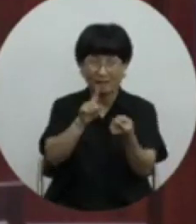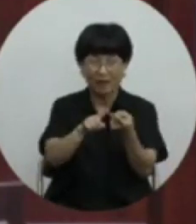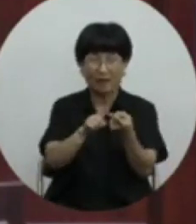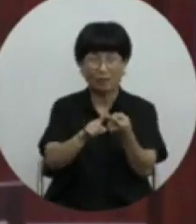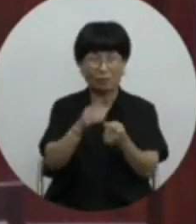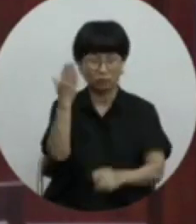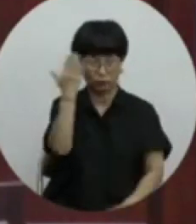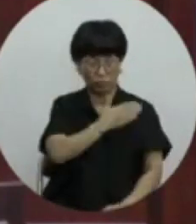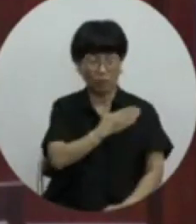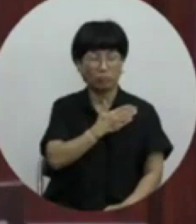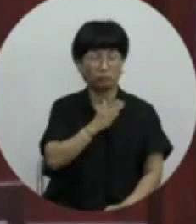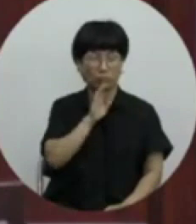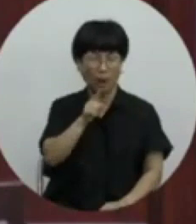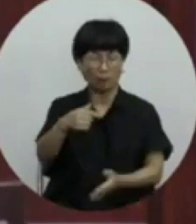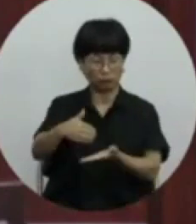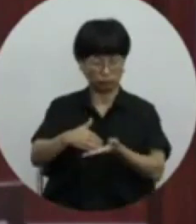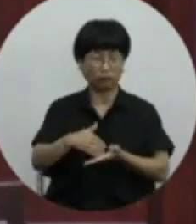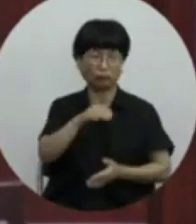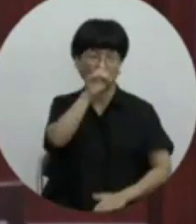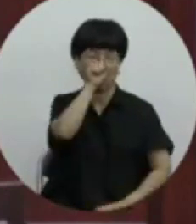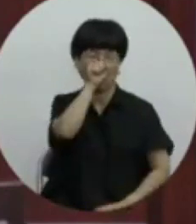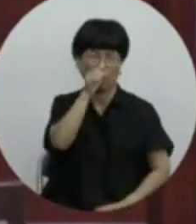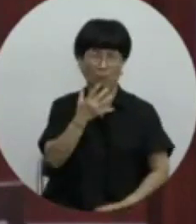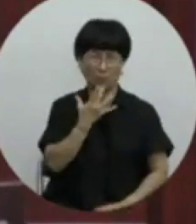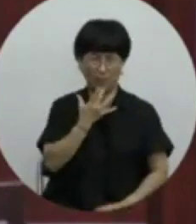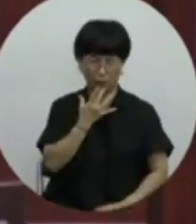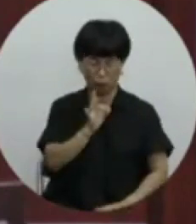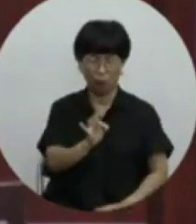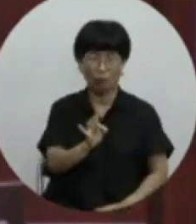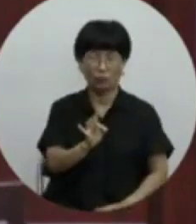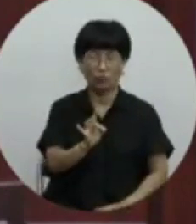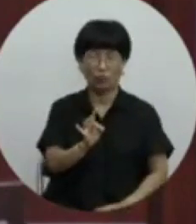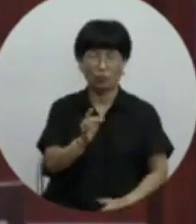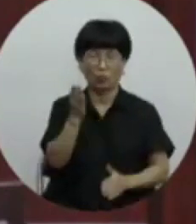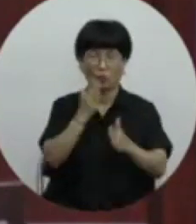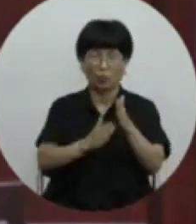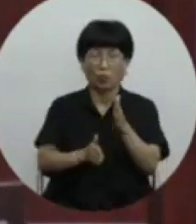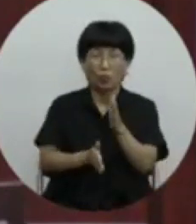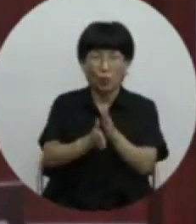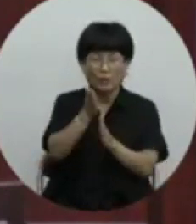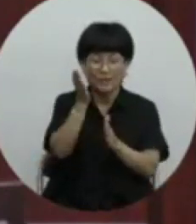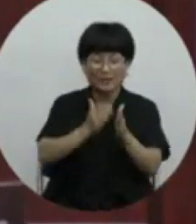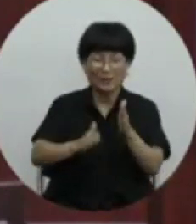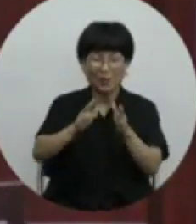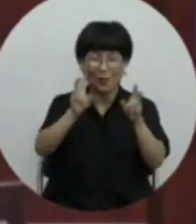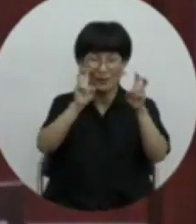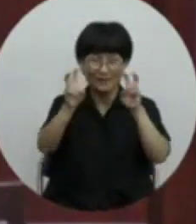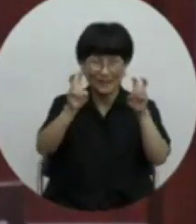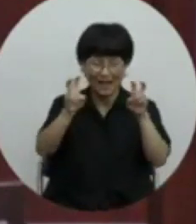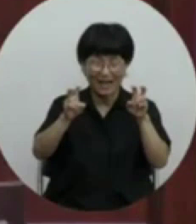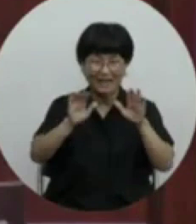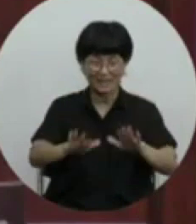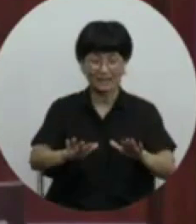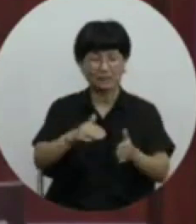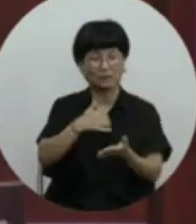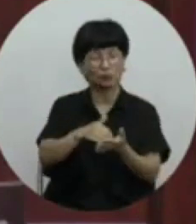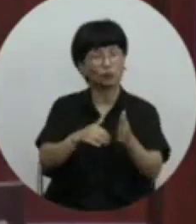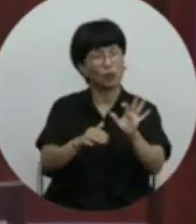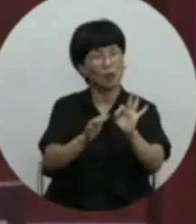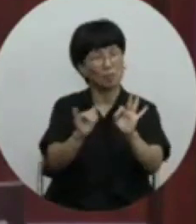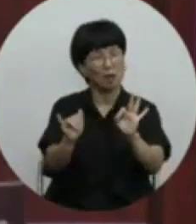유지해야 한다. 예, 좋은 말씀입니다. 당연히 도시공사 저희가 지금 계획하면은 한 10명